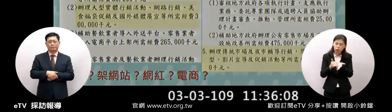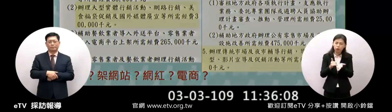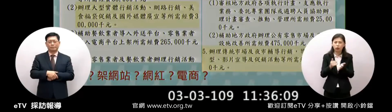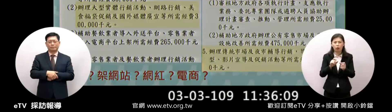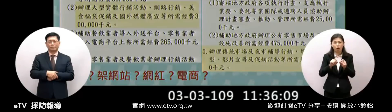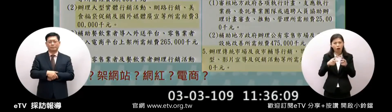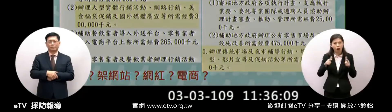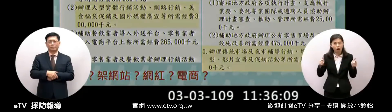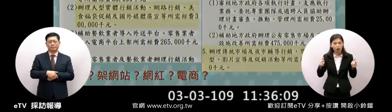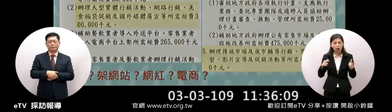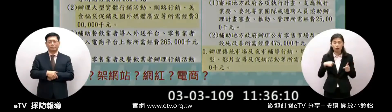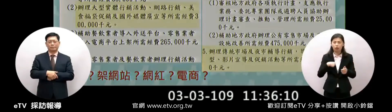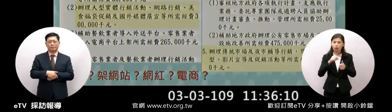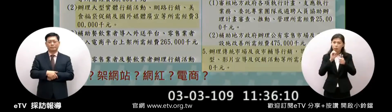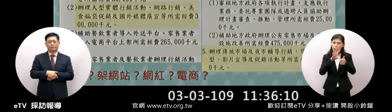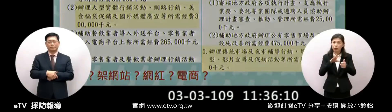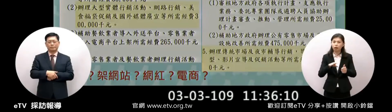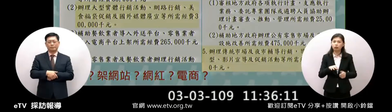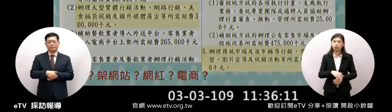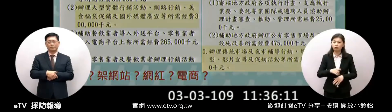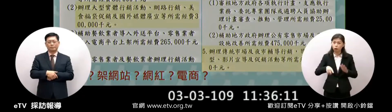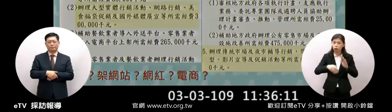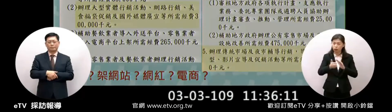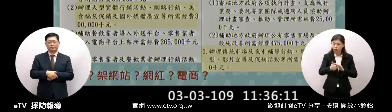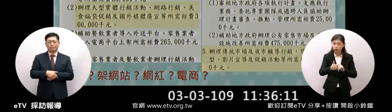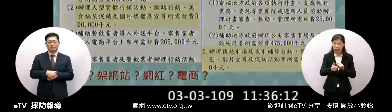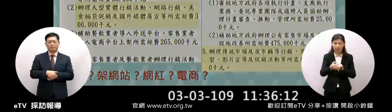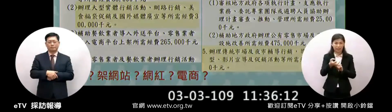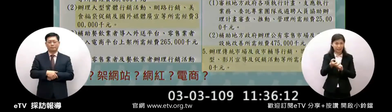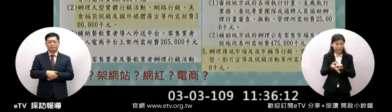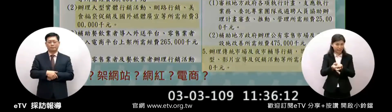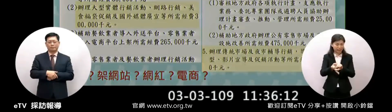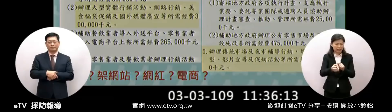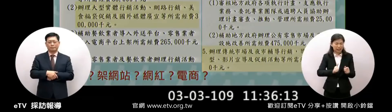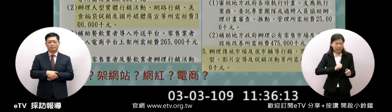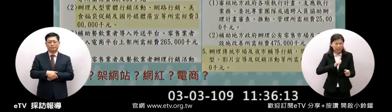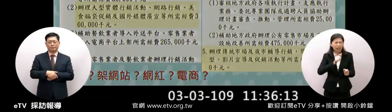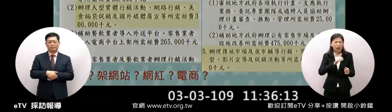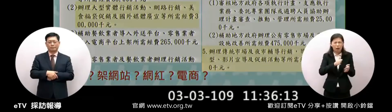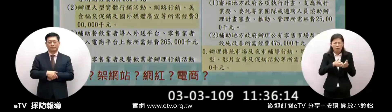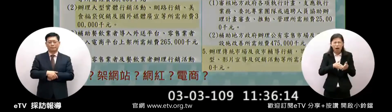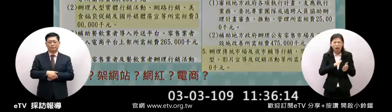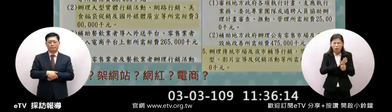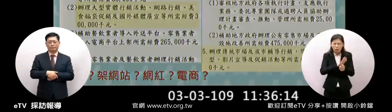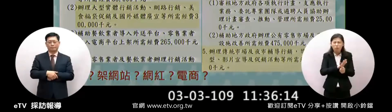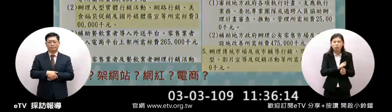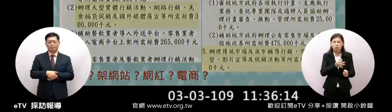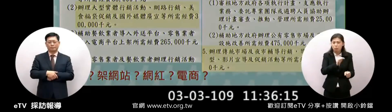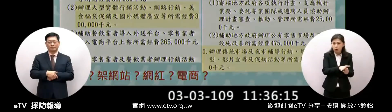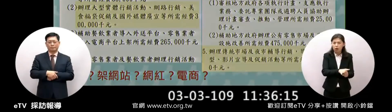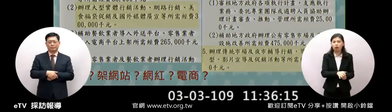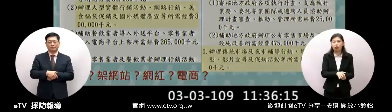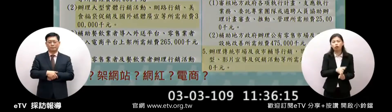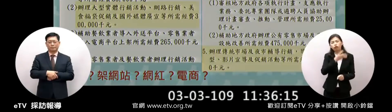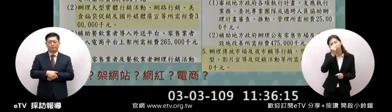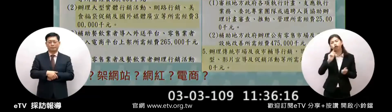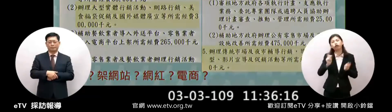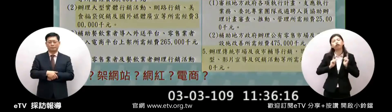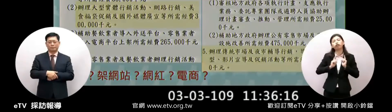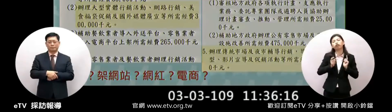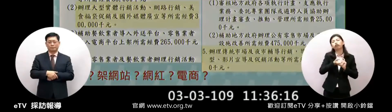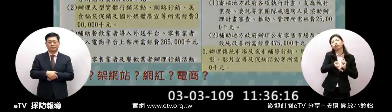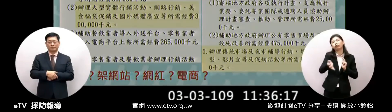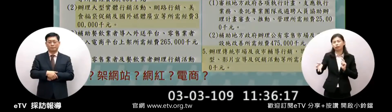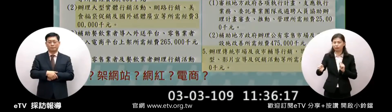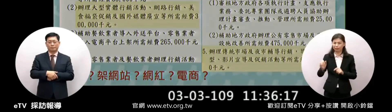电商。我只希望提醒一句话，院长，我们的钱一定要花在真的需要补助的民众跟产业上，不要变成是好像